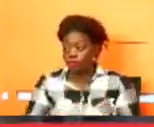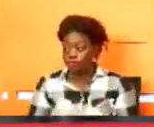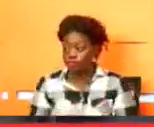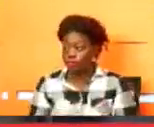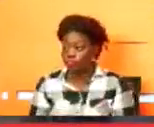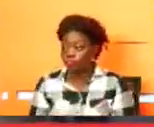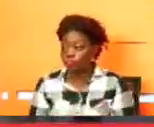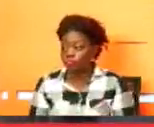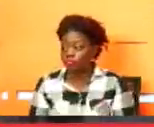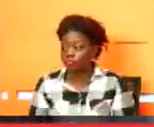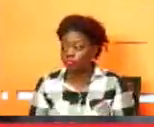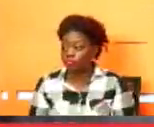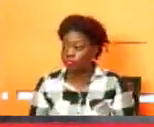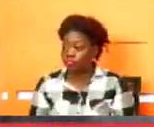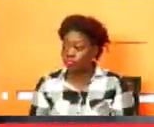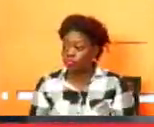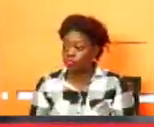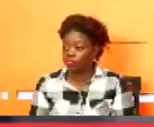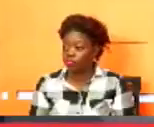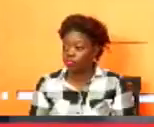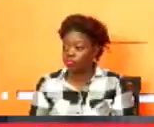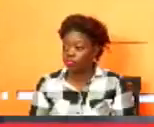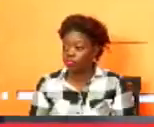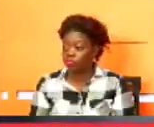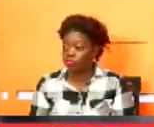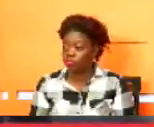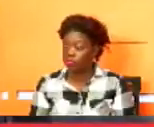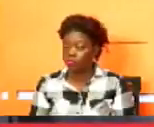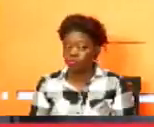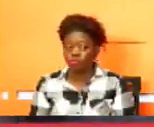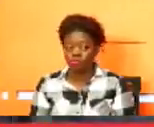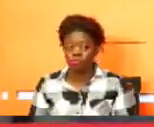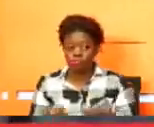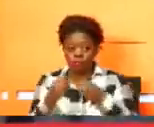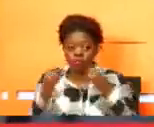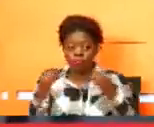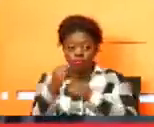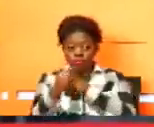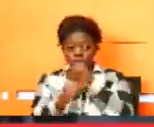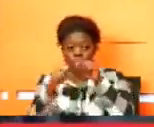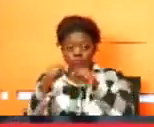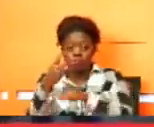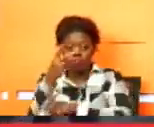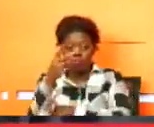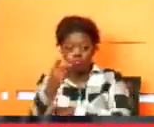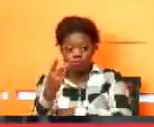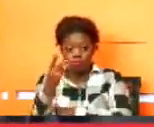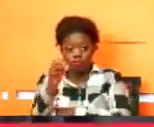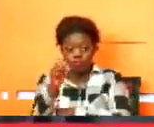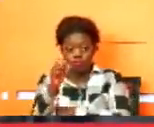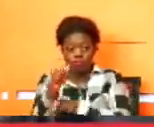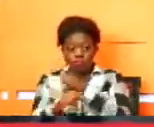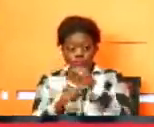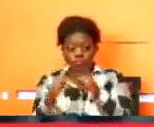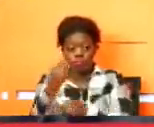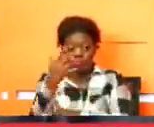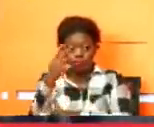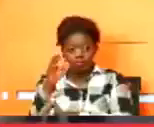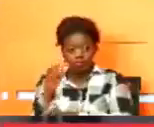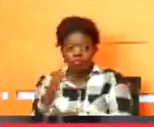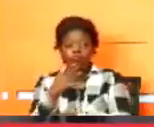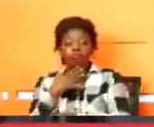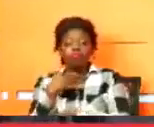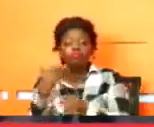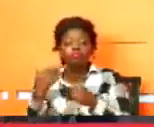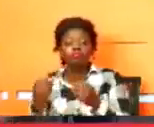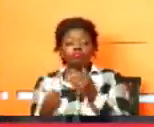Rights, especially resettlement. How many years we are here? 20 years, even more than 20 years. Some of us 15 years, some of us 10 years. So we want